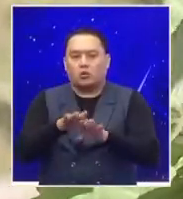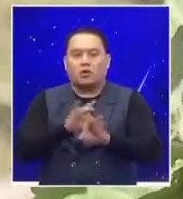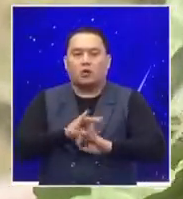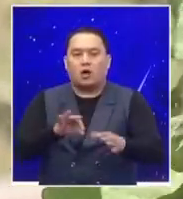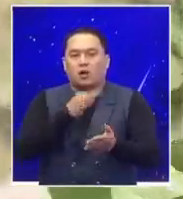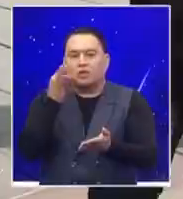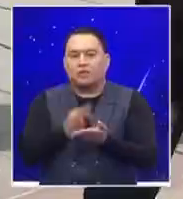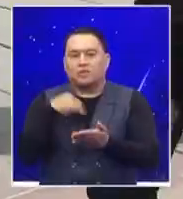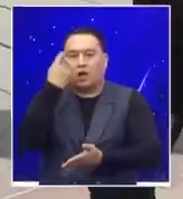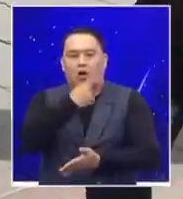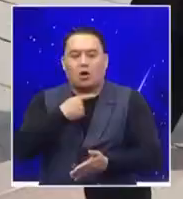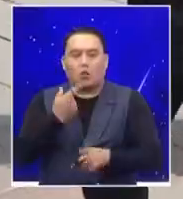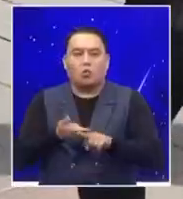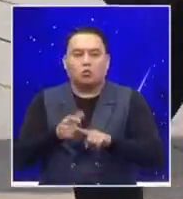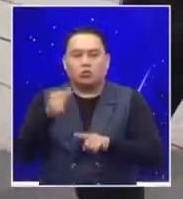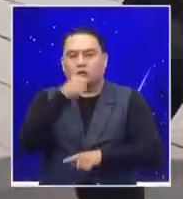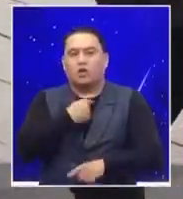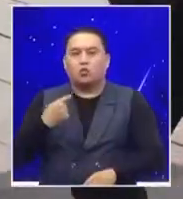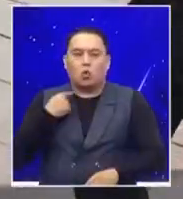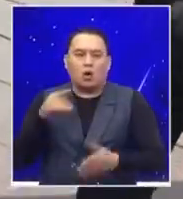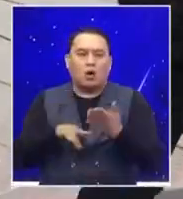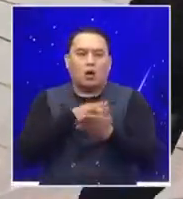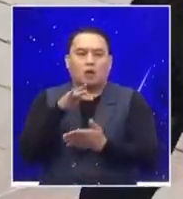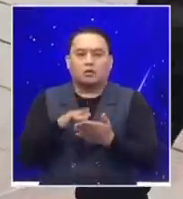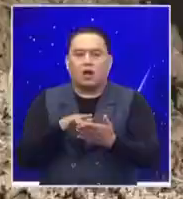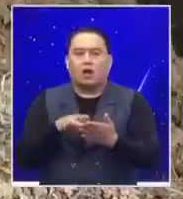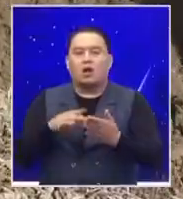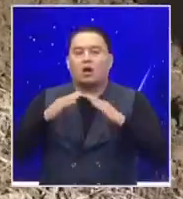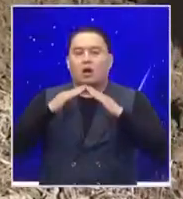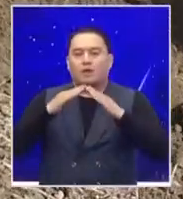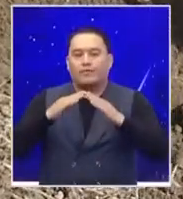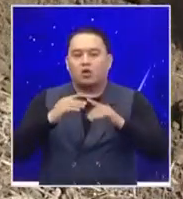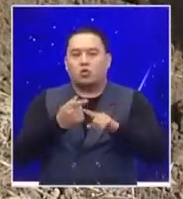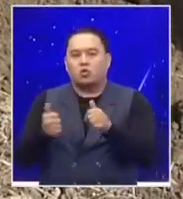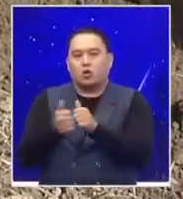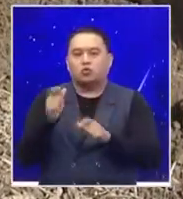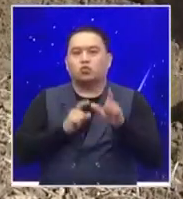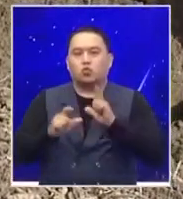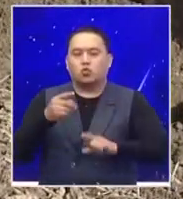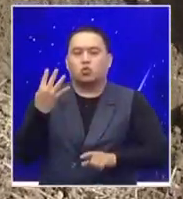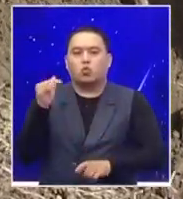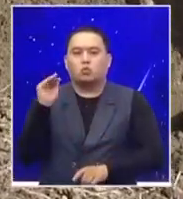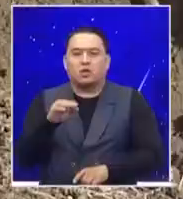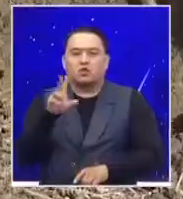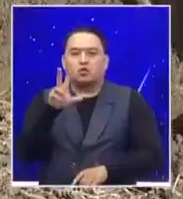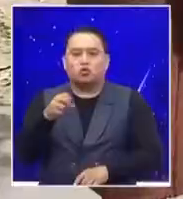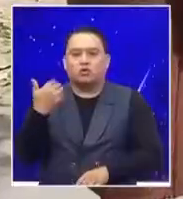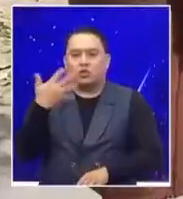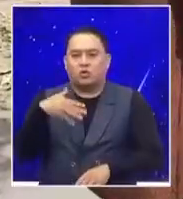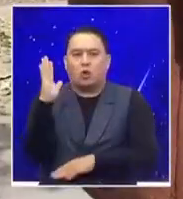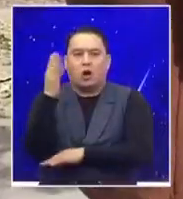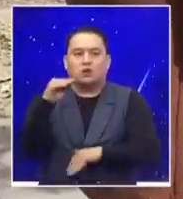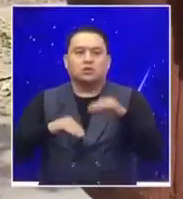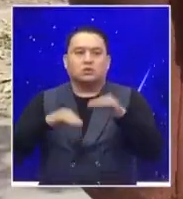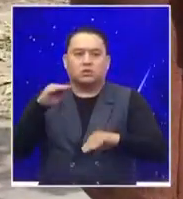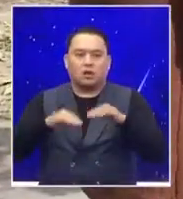жауапты мамандар. Мәселен, осы жылы Талдықорған қаласындағы коттедж қалашығы мен студенттер үйі маңына 4350 ағаш егілді.